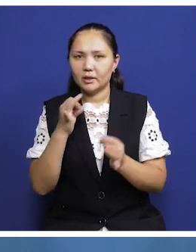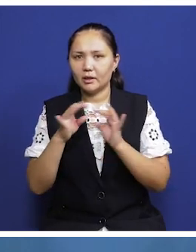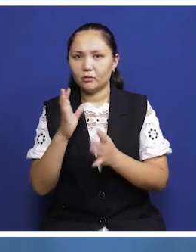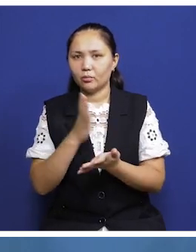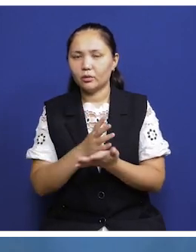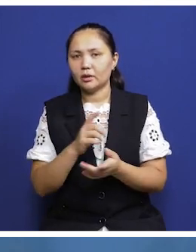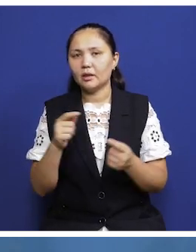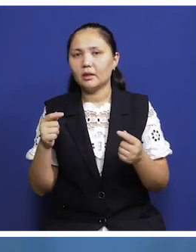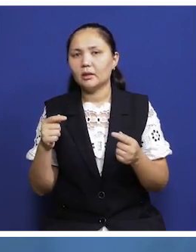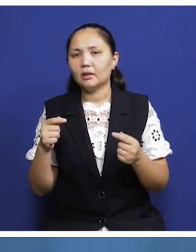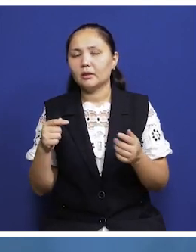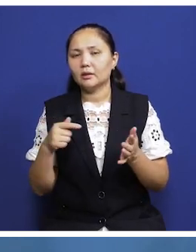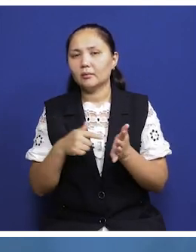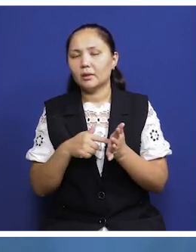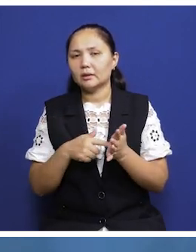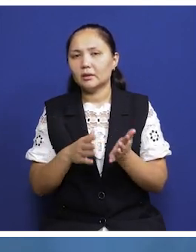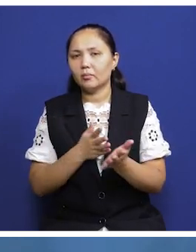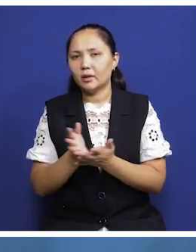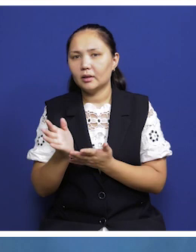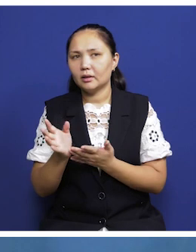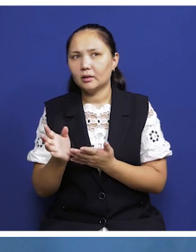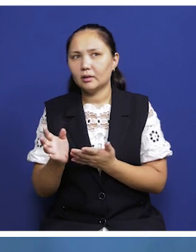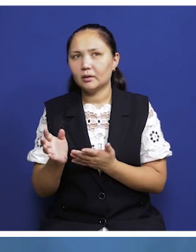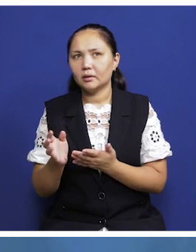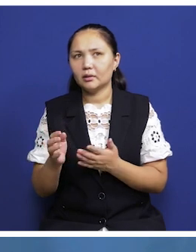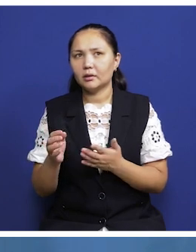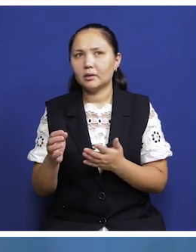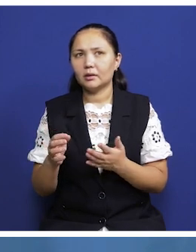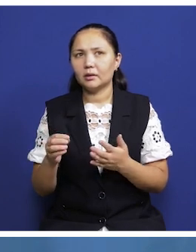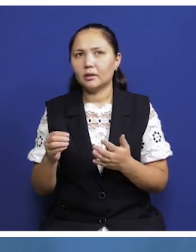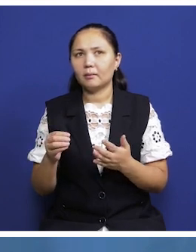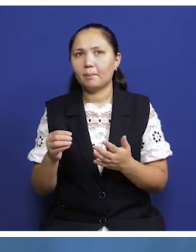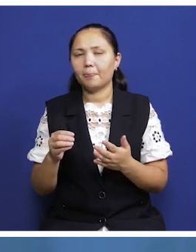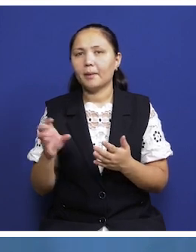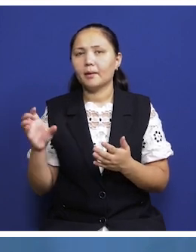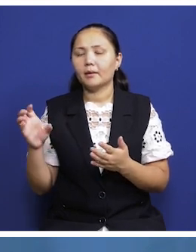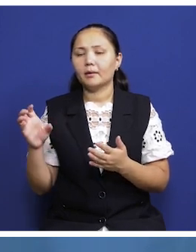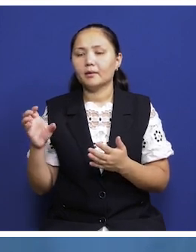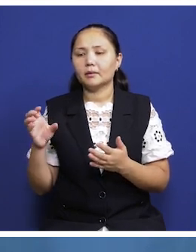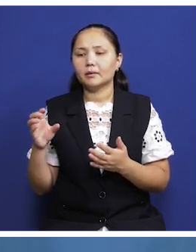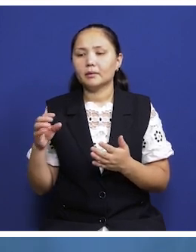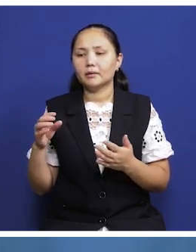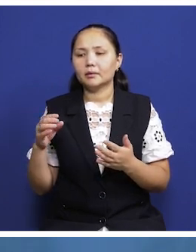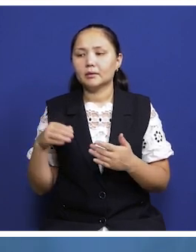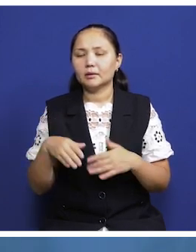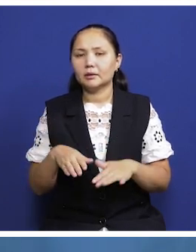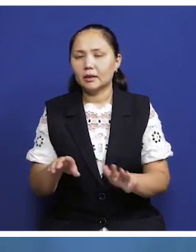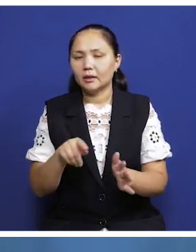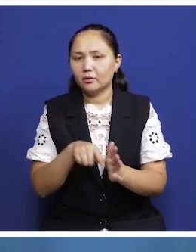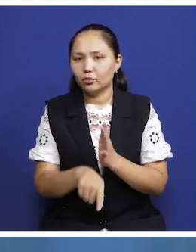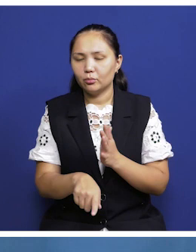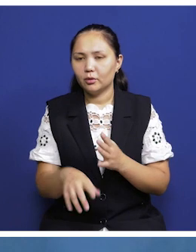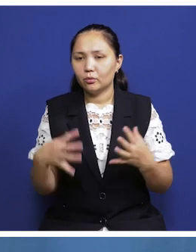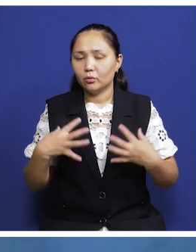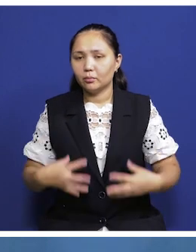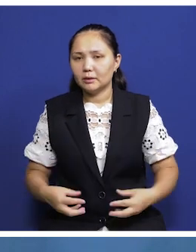Негізгі бағыт бұл бізде мынау жағдай төмен азаматтарымызға көмек беру. АЭС алушыларымыз бар,